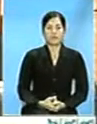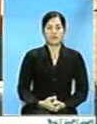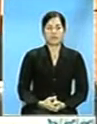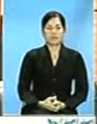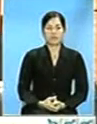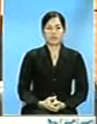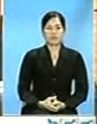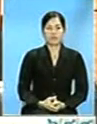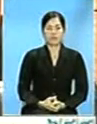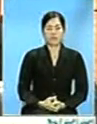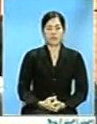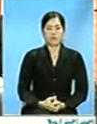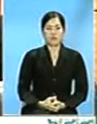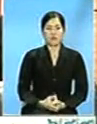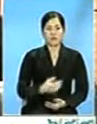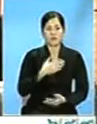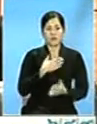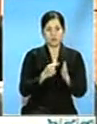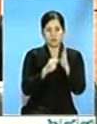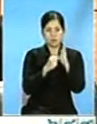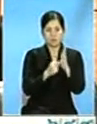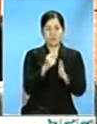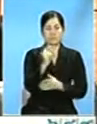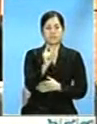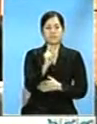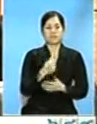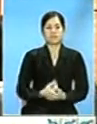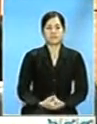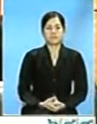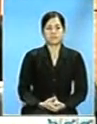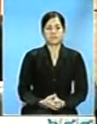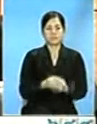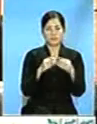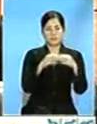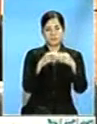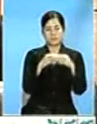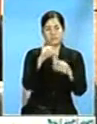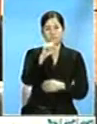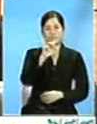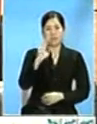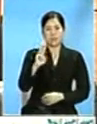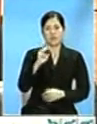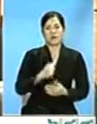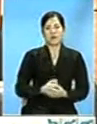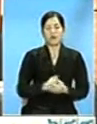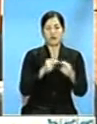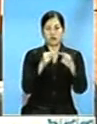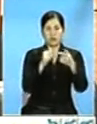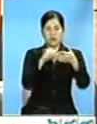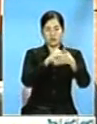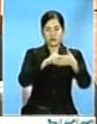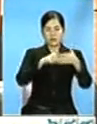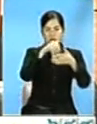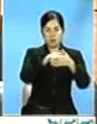สิ่งที่กับผมอยากจะเสนอก็คือว่าสว.ที่มาจากการเลือกตั้ง